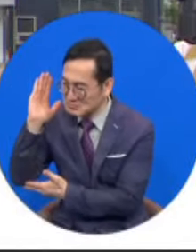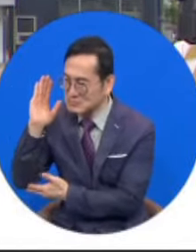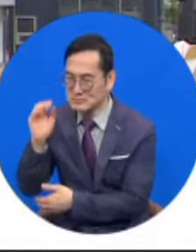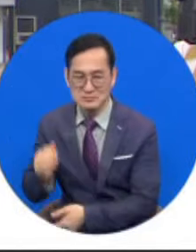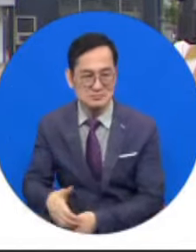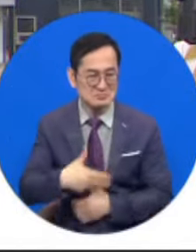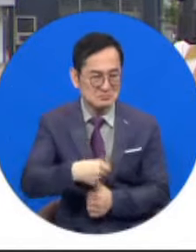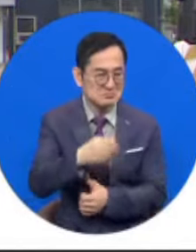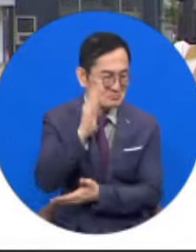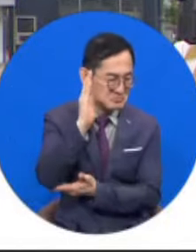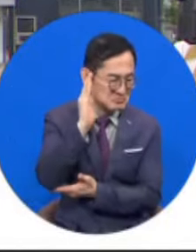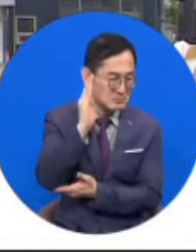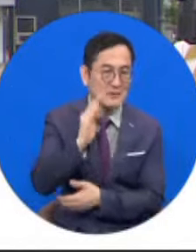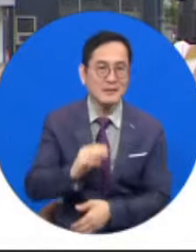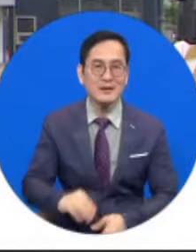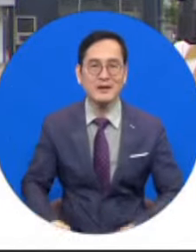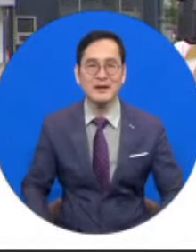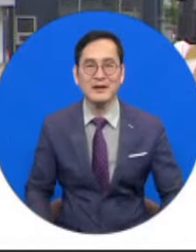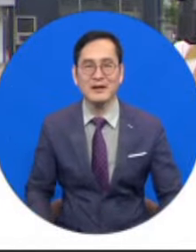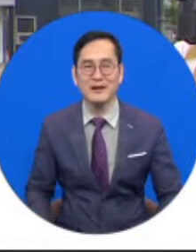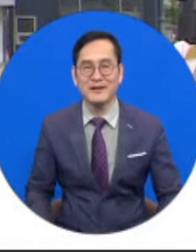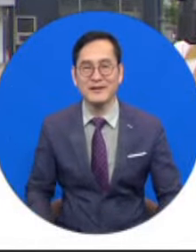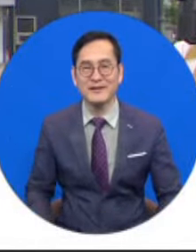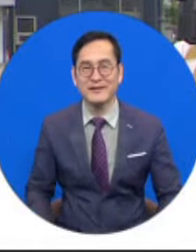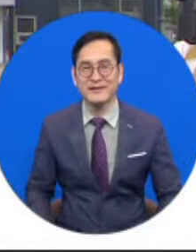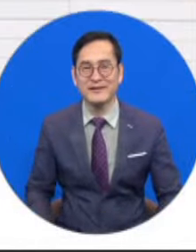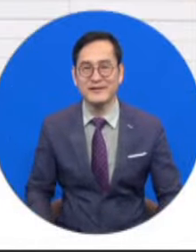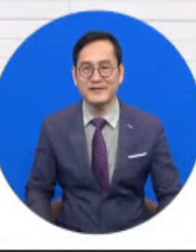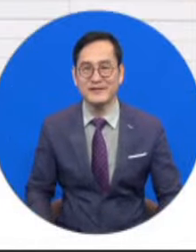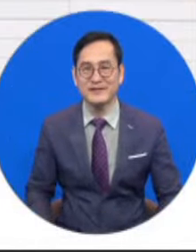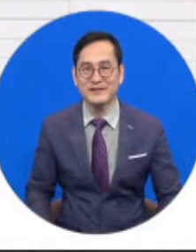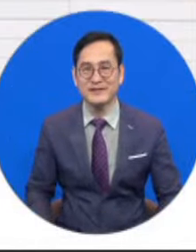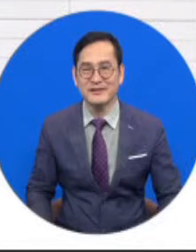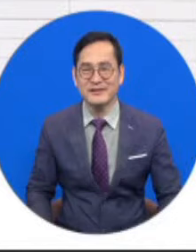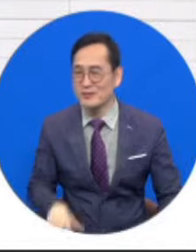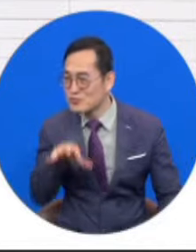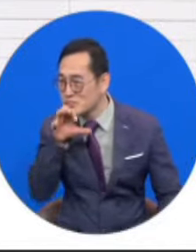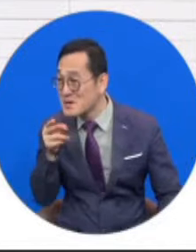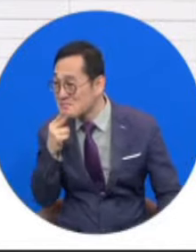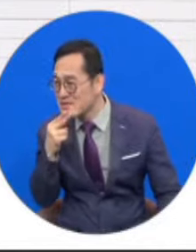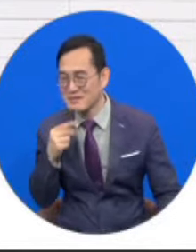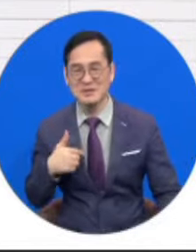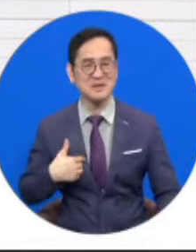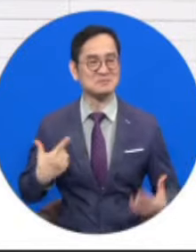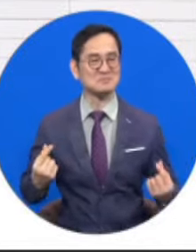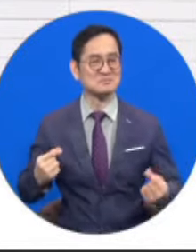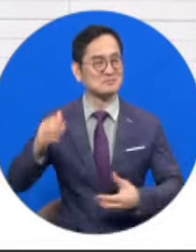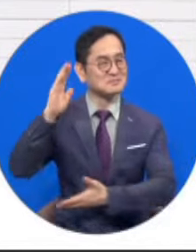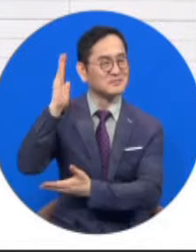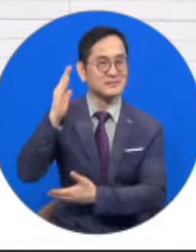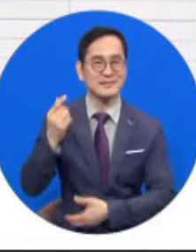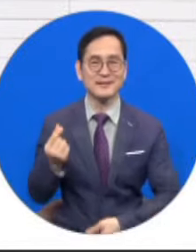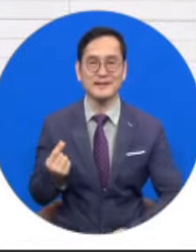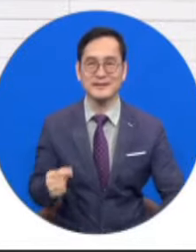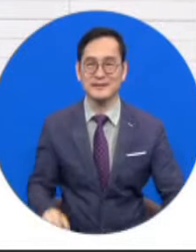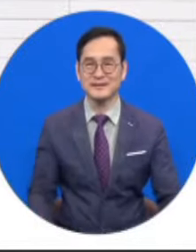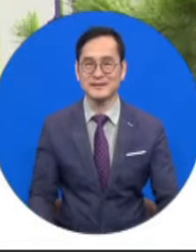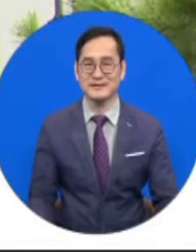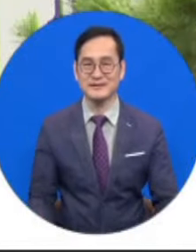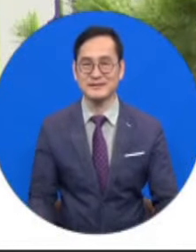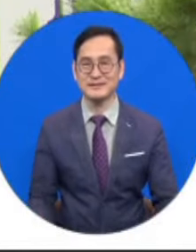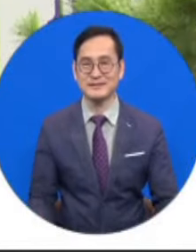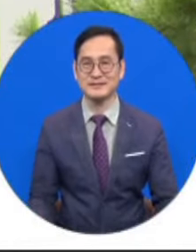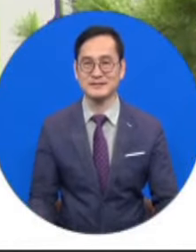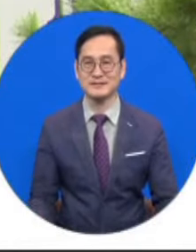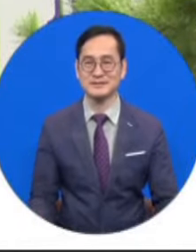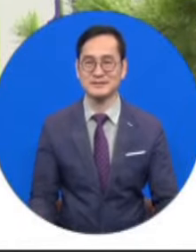퇴출하는게 맞아요 그래서 아마 저 이것이 이제서 알려졌지만 본인의 어떤 앞으로 강의 이력에 있어서도 굉장히